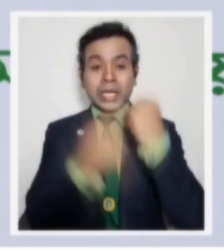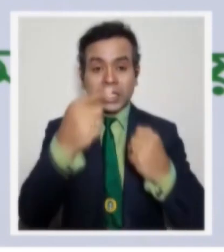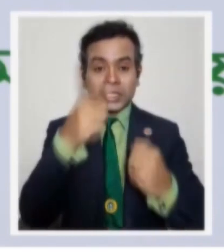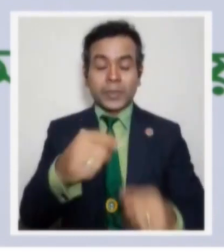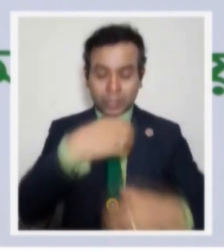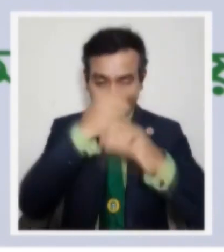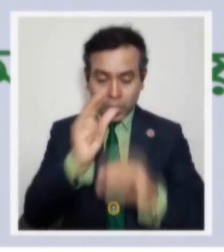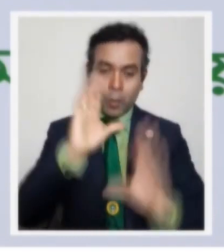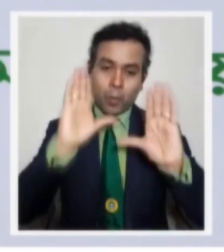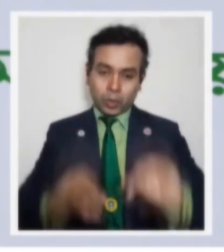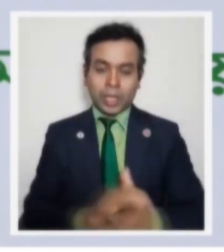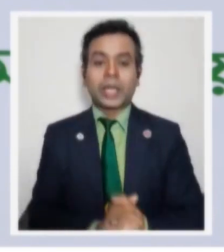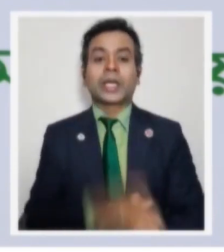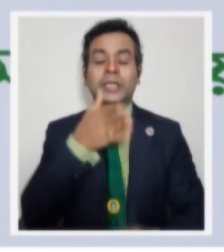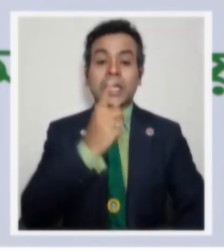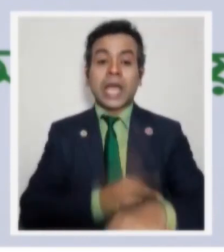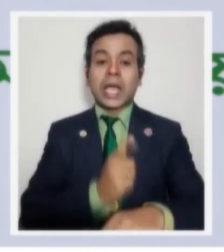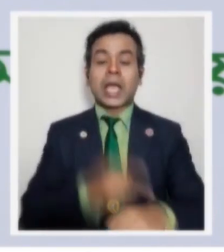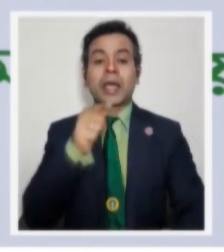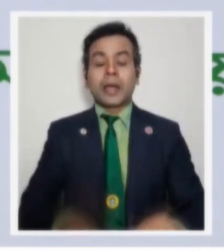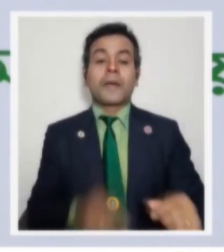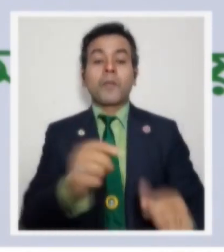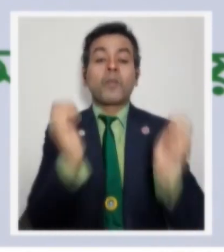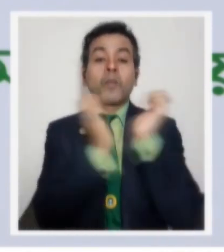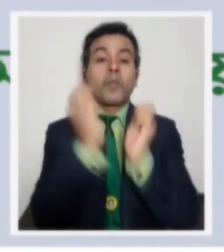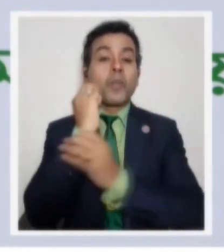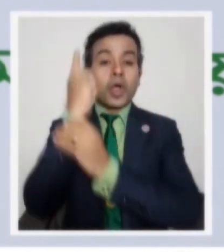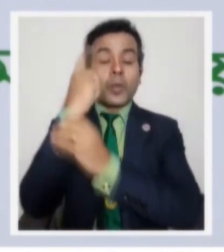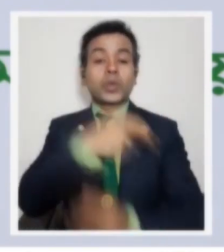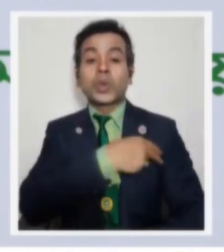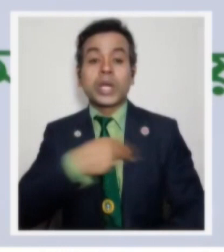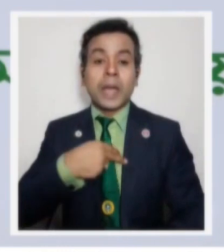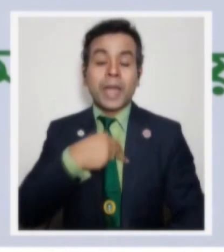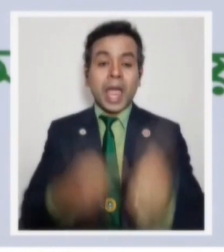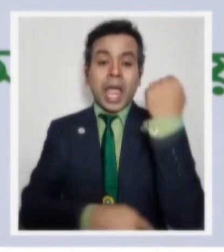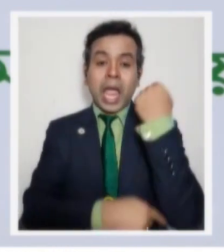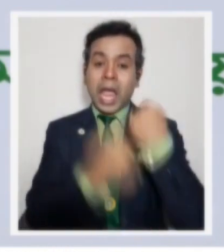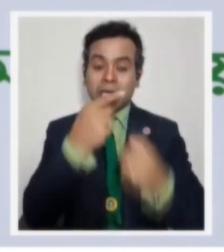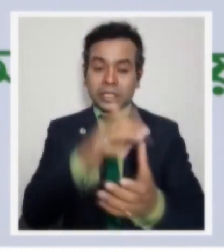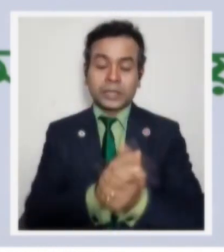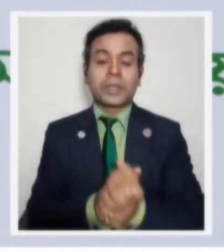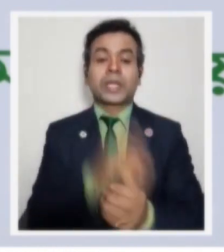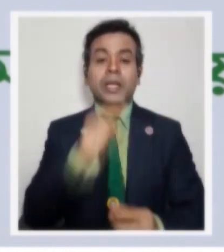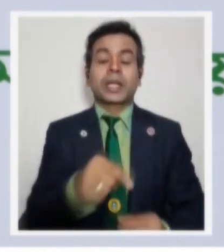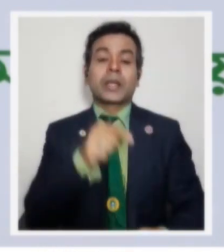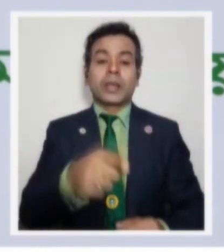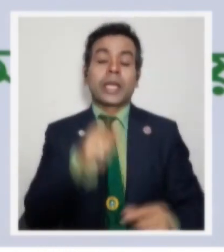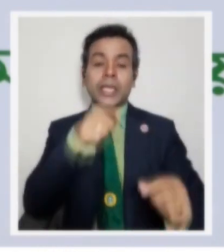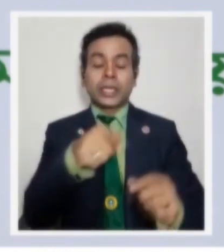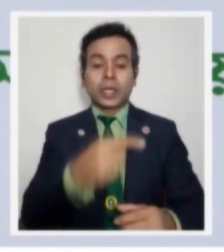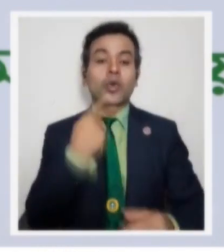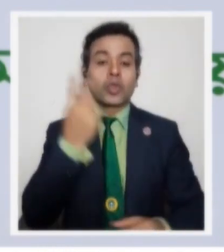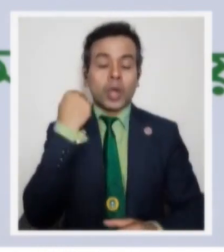জামালপুরেও কারিগরি কারণে ল্যাবের কার্যক্রম বন্ধ আছে এবং বঙ্গবন্ধু শেখ মুজিব মেডিকেল বিশ্ববিদ্যালয়েও